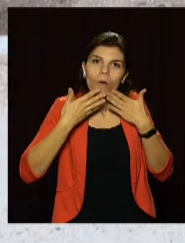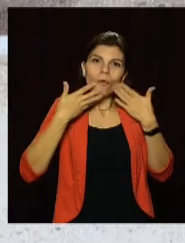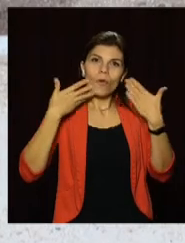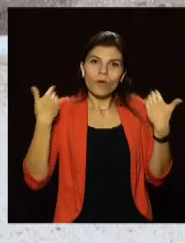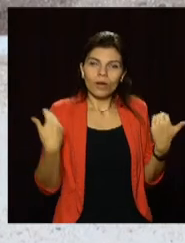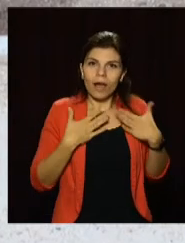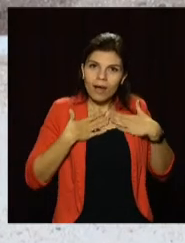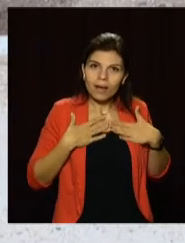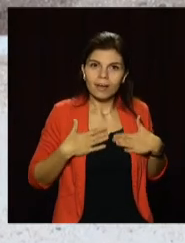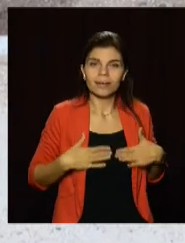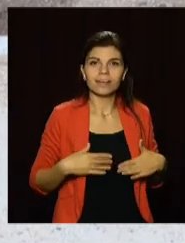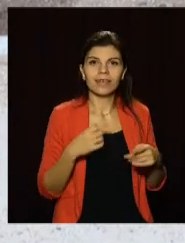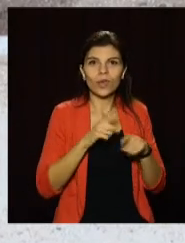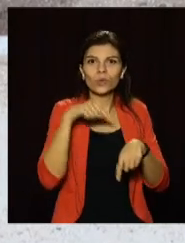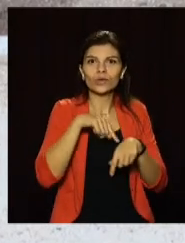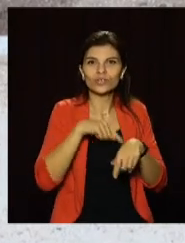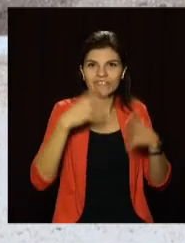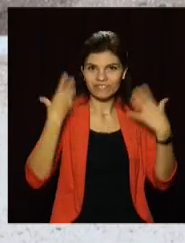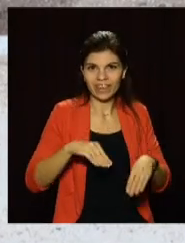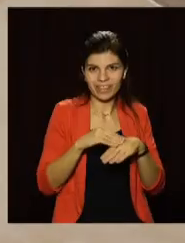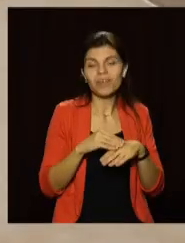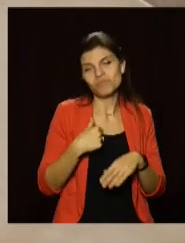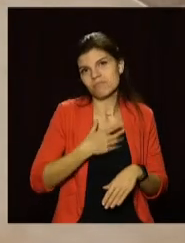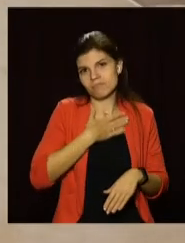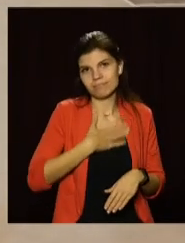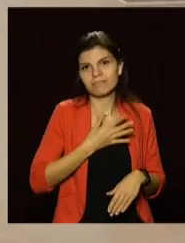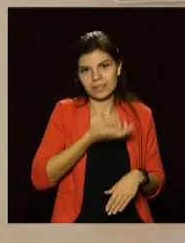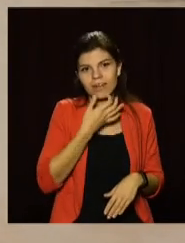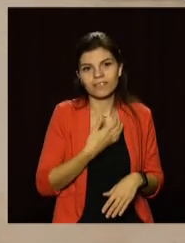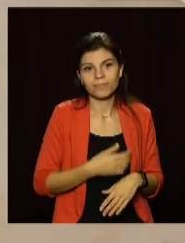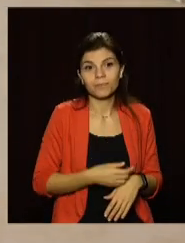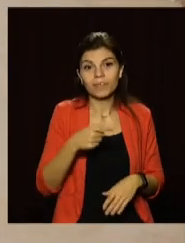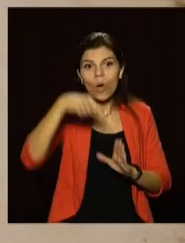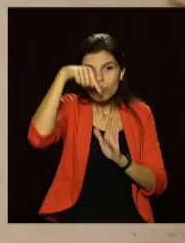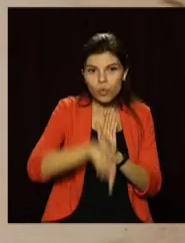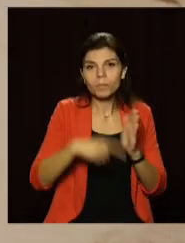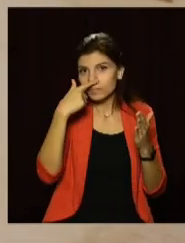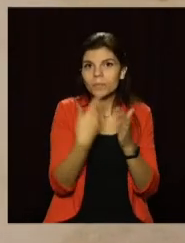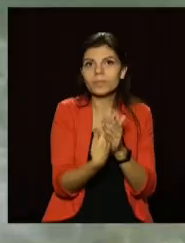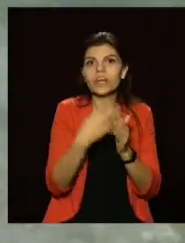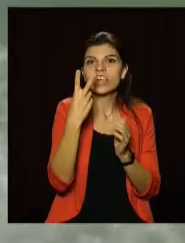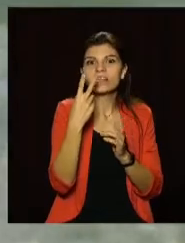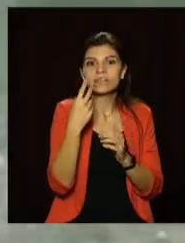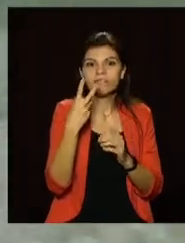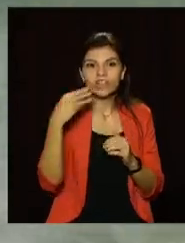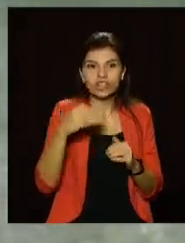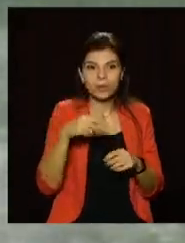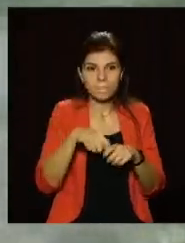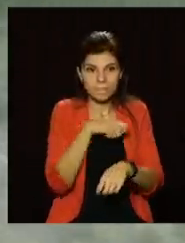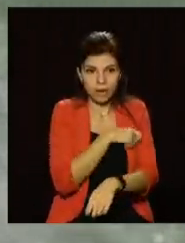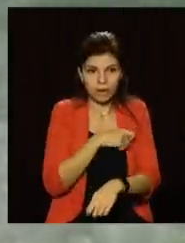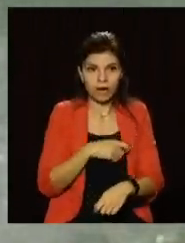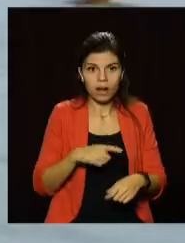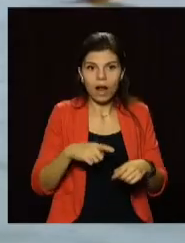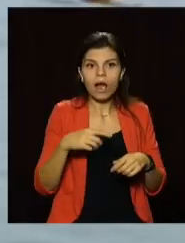и состояние всего тела нас устраивает. Глибина термального джерела майже 2000 метрів, а вода насичена